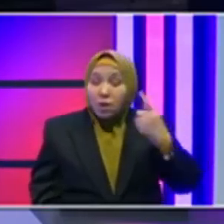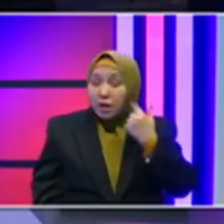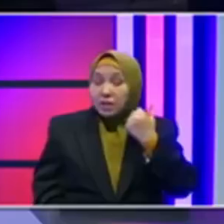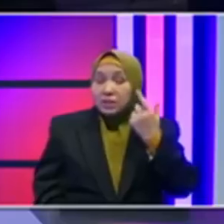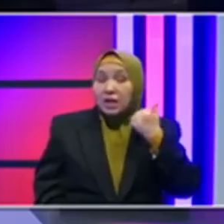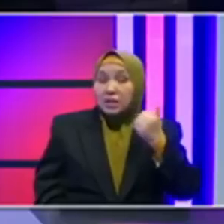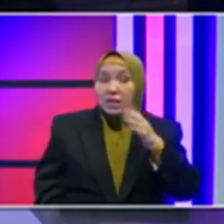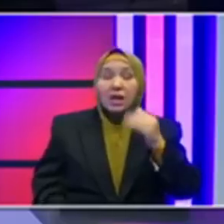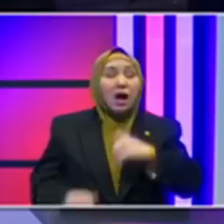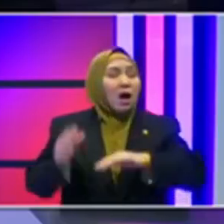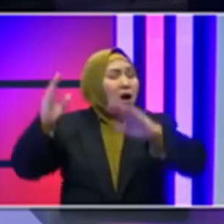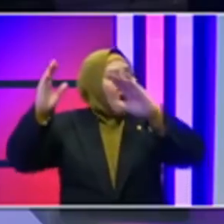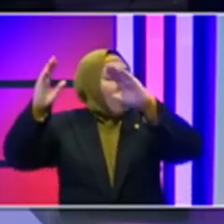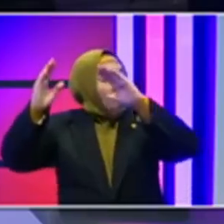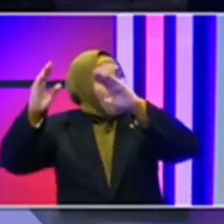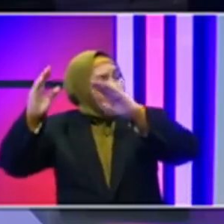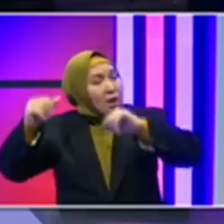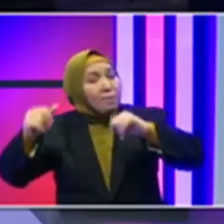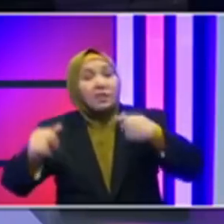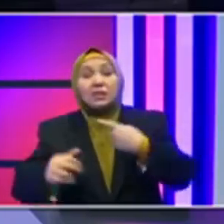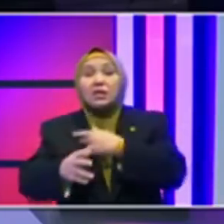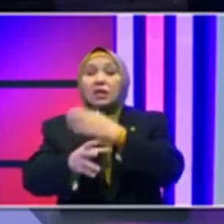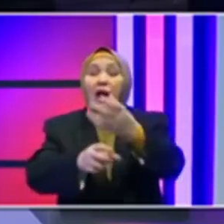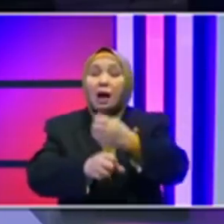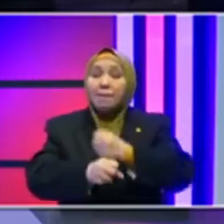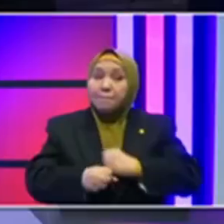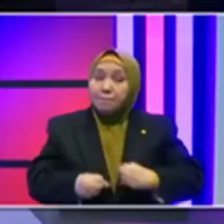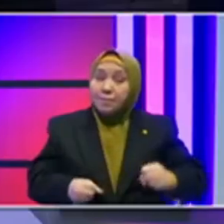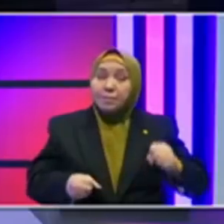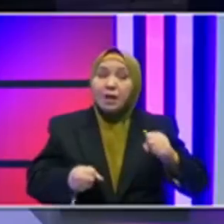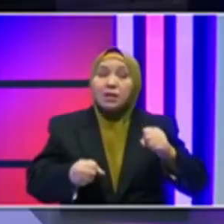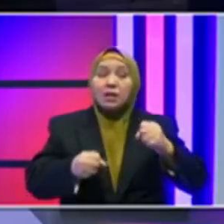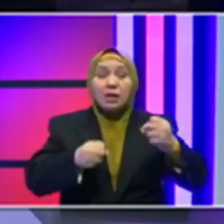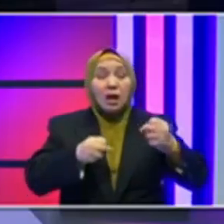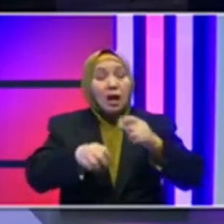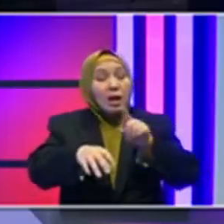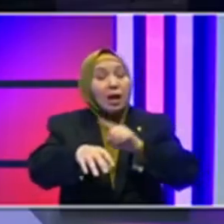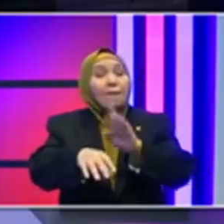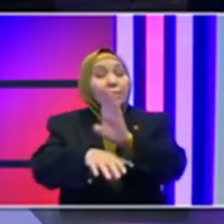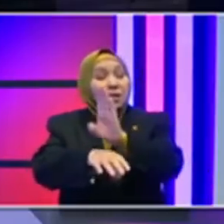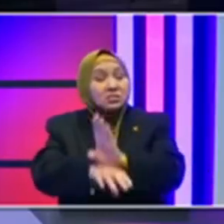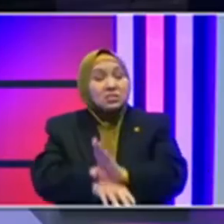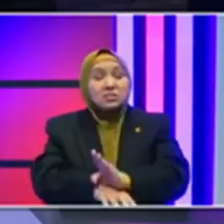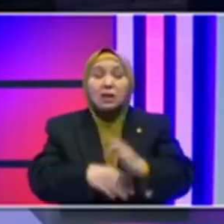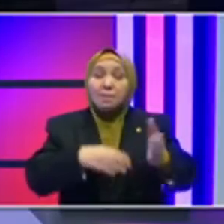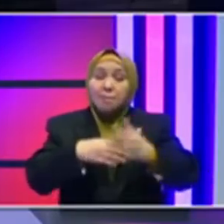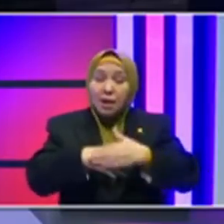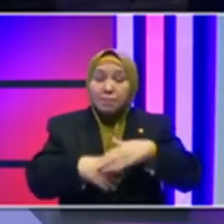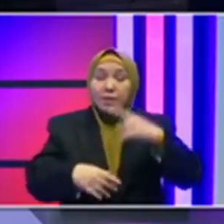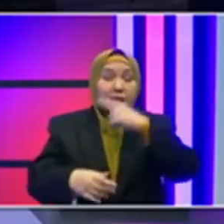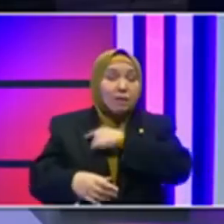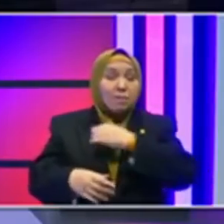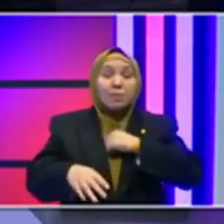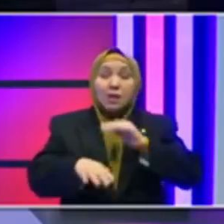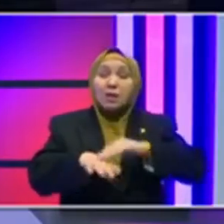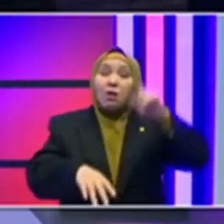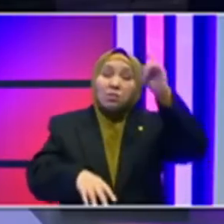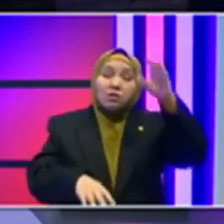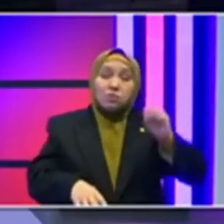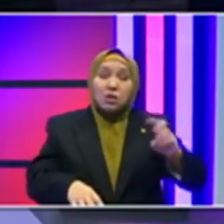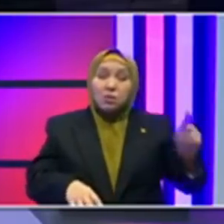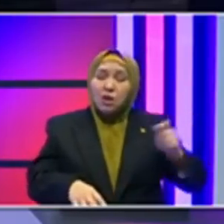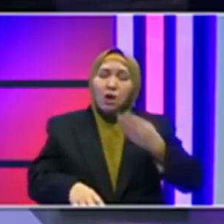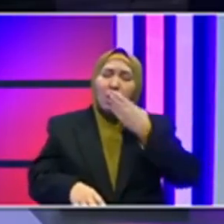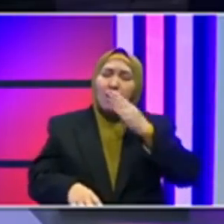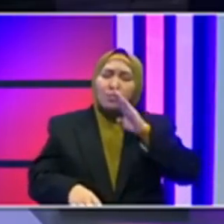agar kita dapat ya kaumnya kembali beriman kepada Allah Subhanahu Wa Ta'ala baik dari alhamdulillah